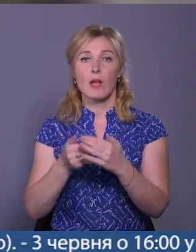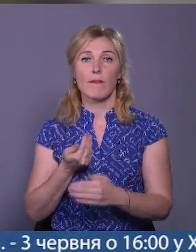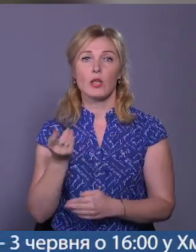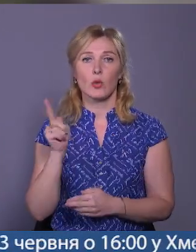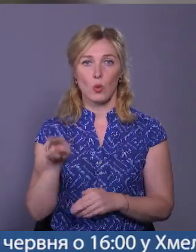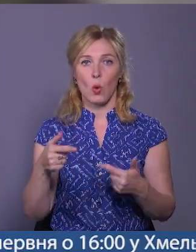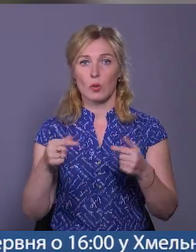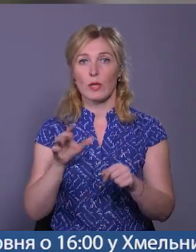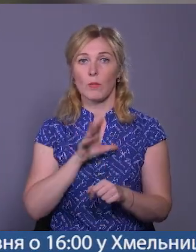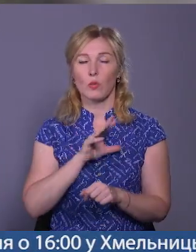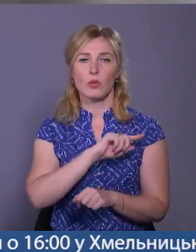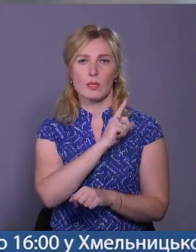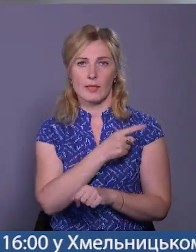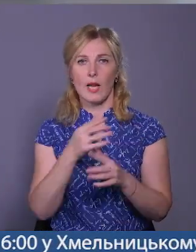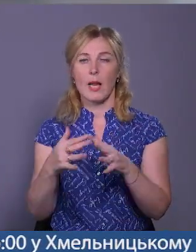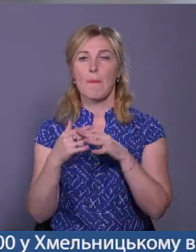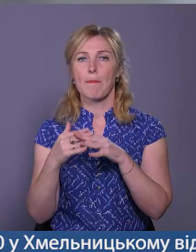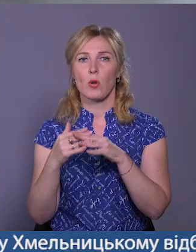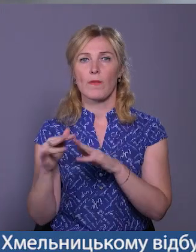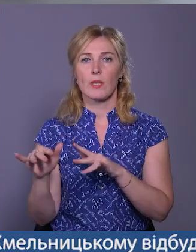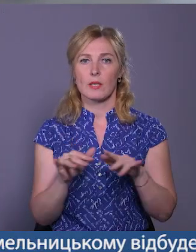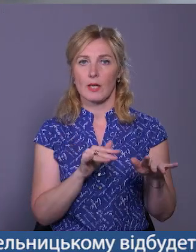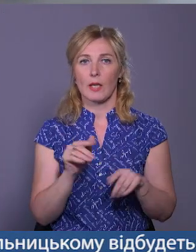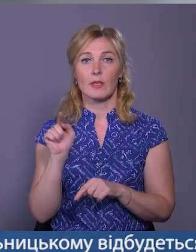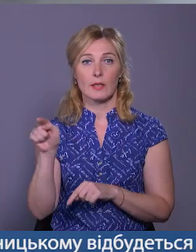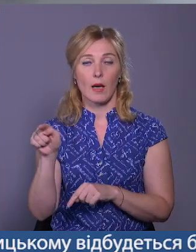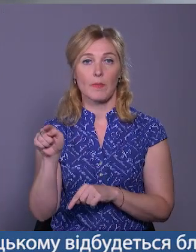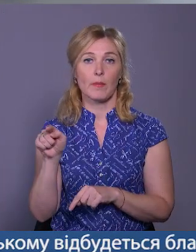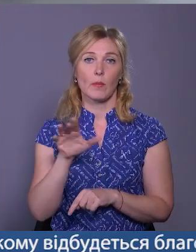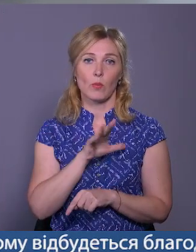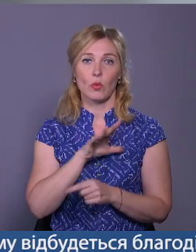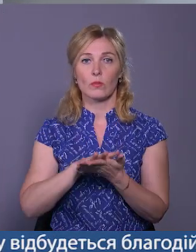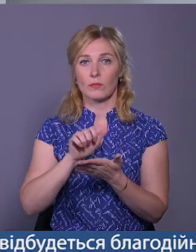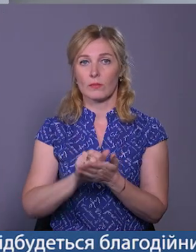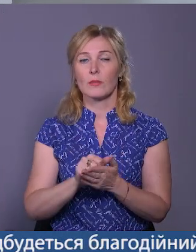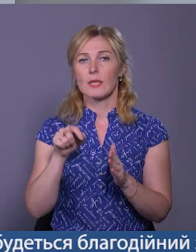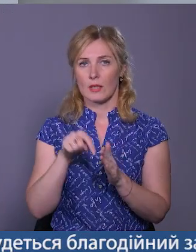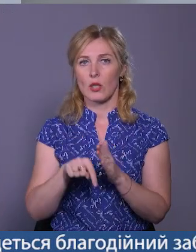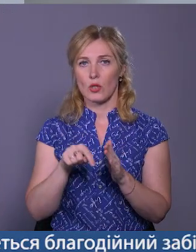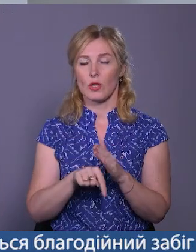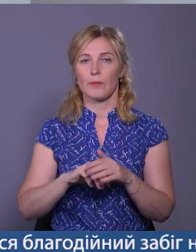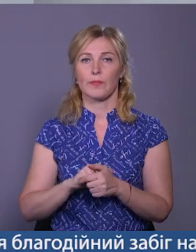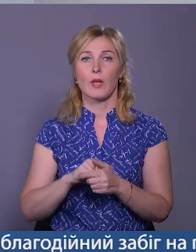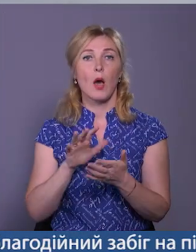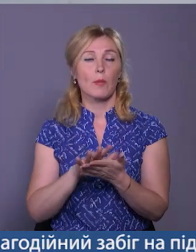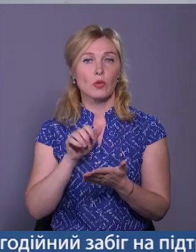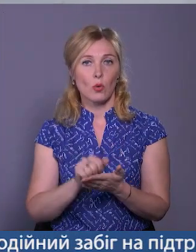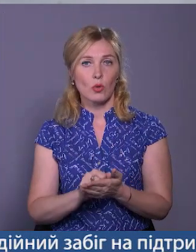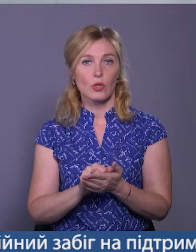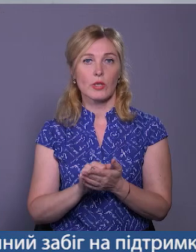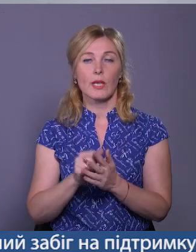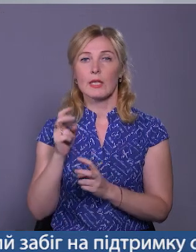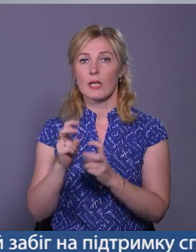де йшли більше інтенсивні бойові дії там де інтенсивні бойові дії то руйнування значні пошкоджені і і